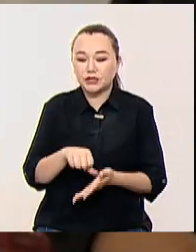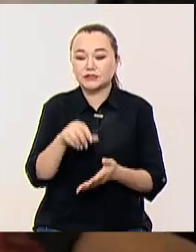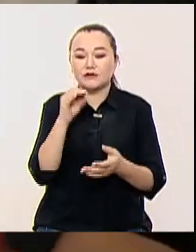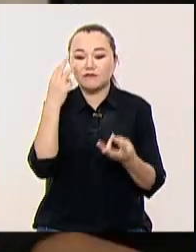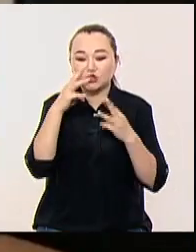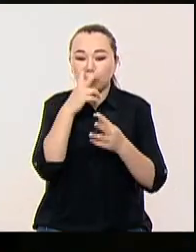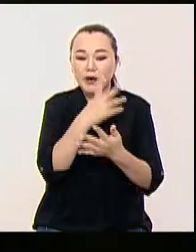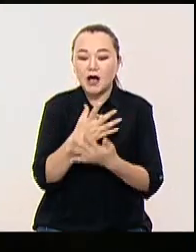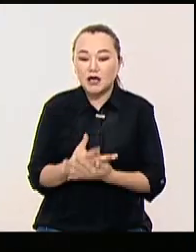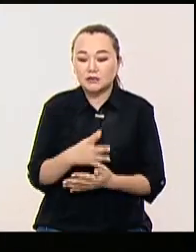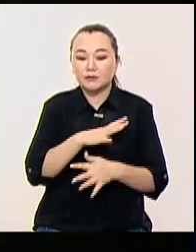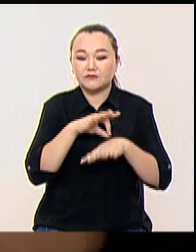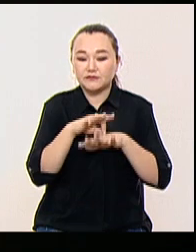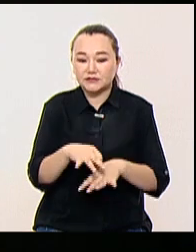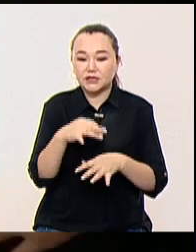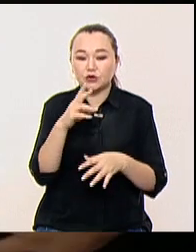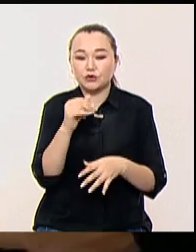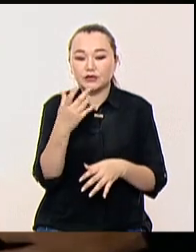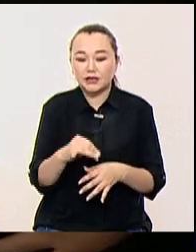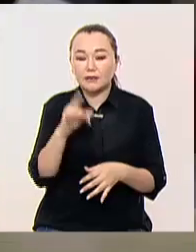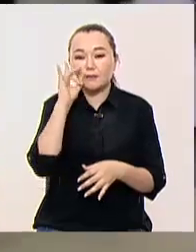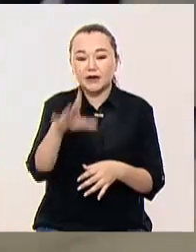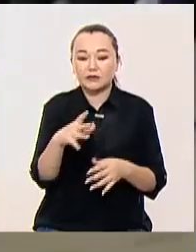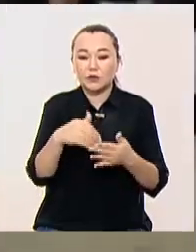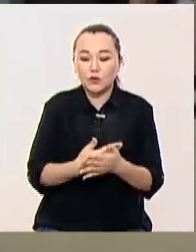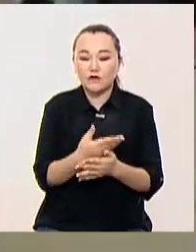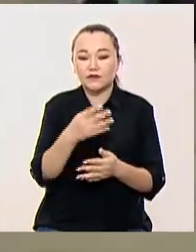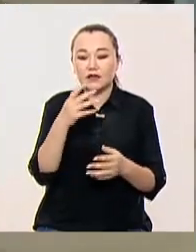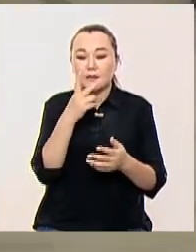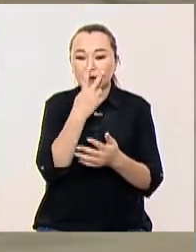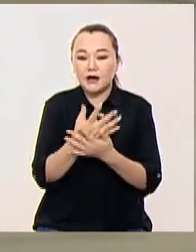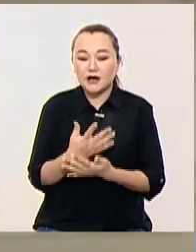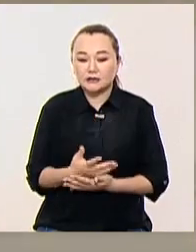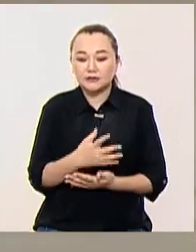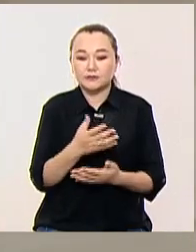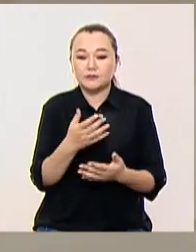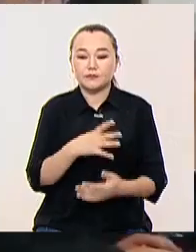фэшн көрсетілім болды. Онда күнікей брендінің жаңа топтамалары таныстырылды.